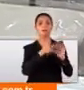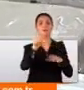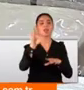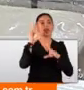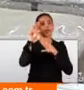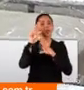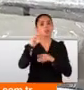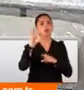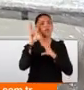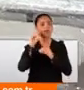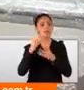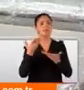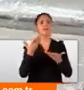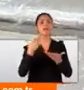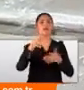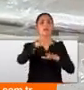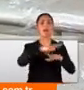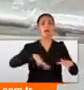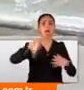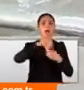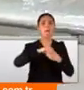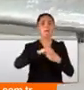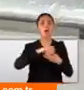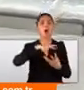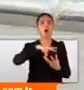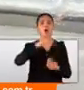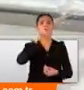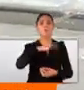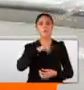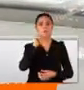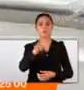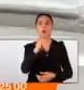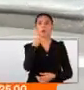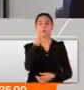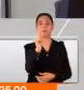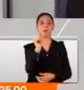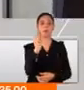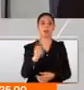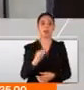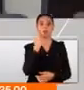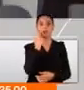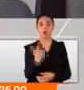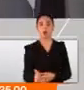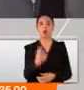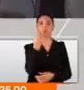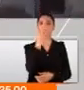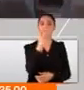yastığı, yatağı ve bazasıyla birlikte ortalama sadece fiyatı 1000 lira. 4000